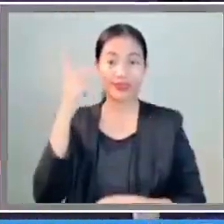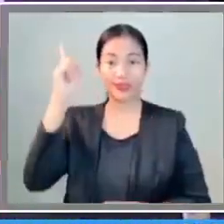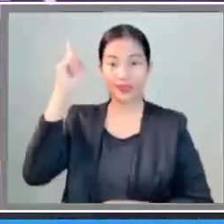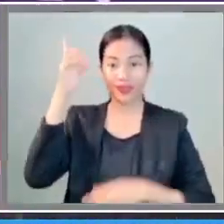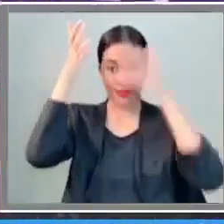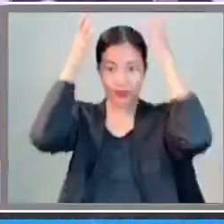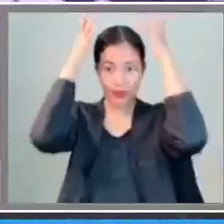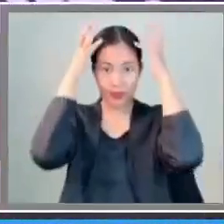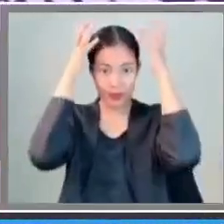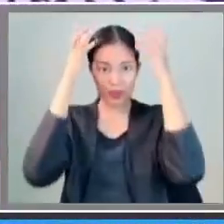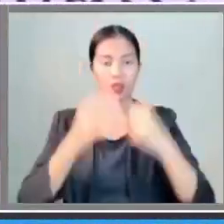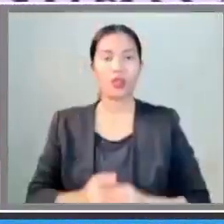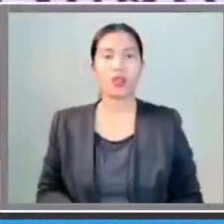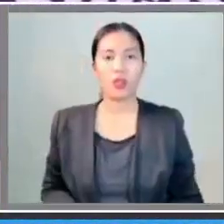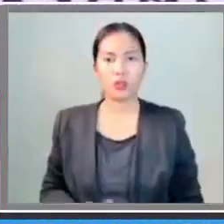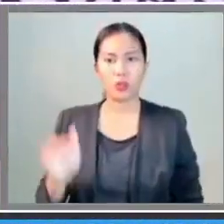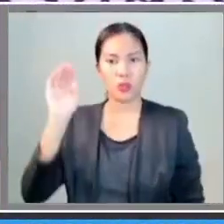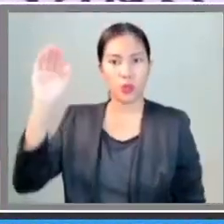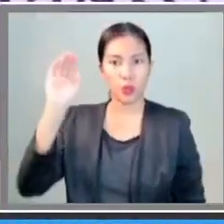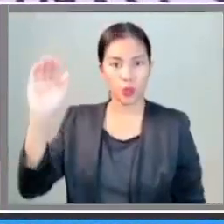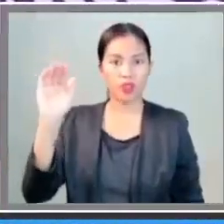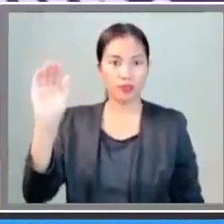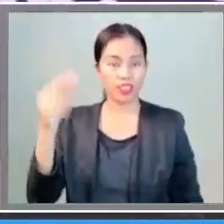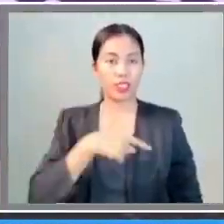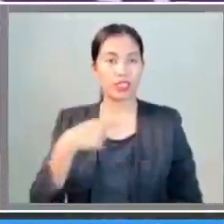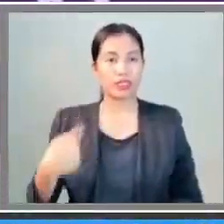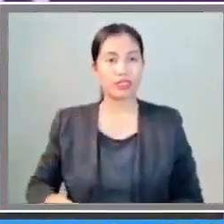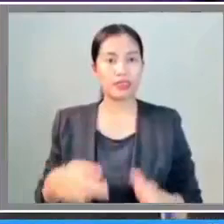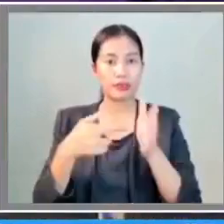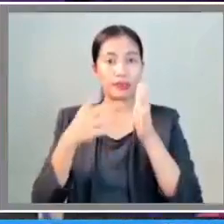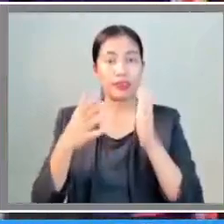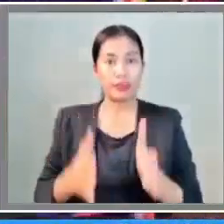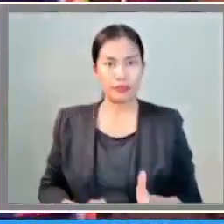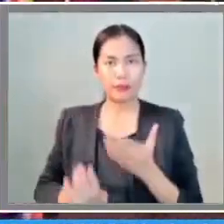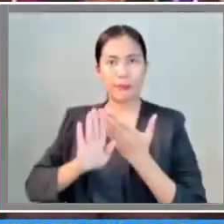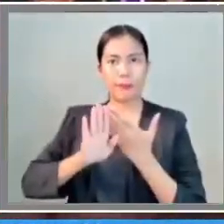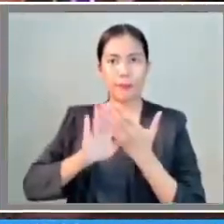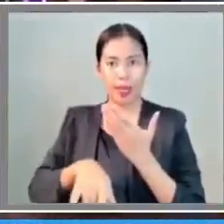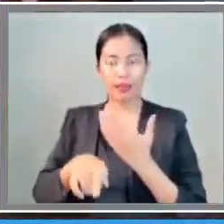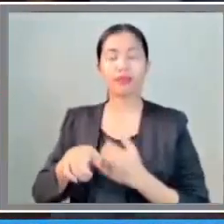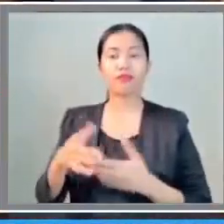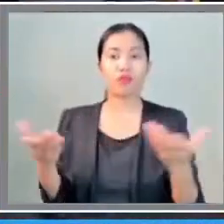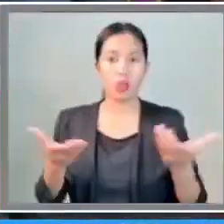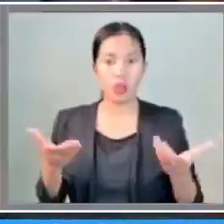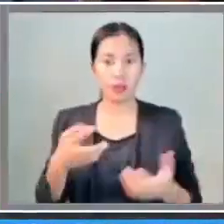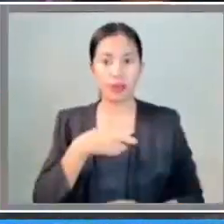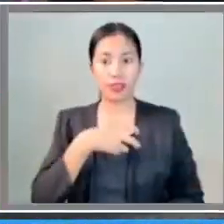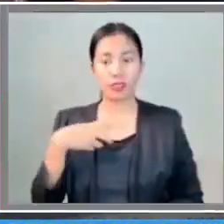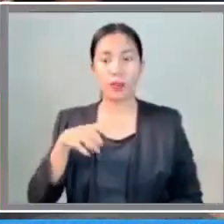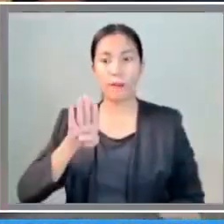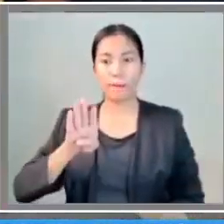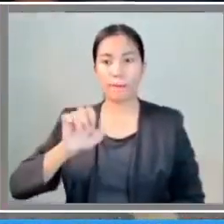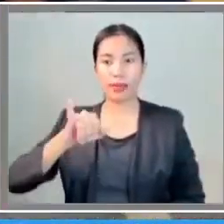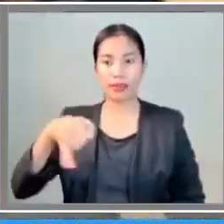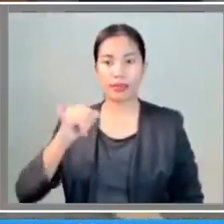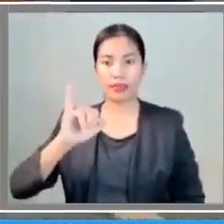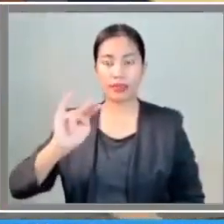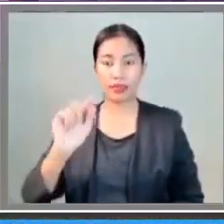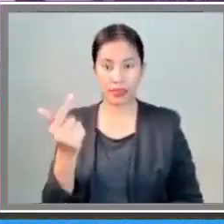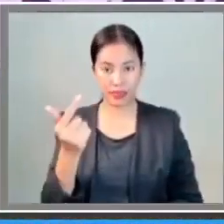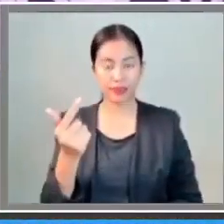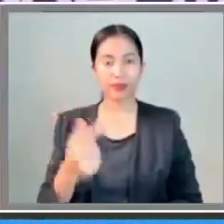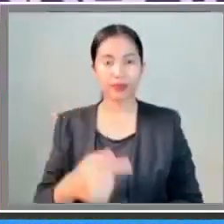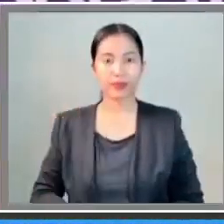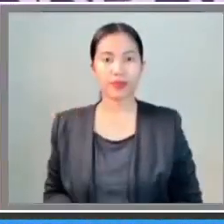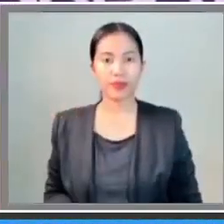Chinese Ambassador Wang Xilian. Nataon itong kilos protesta sa pagdating ngayong araw ni Chinese Foreign Minister